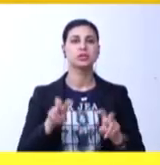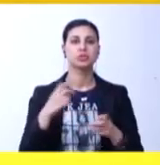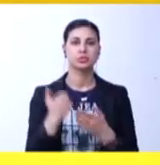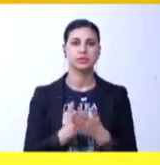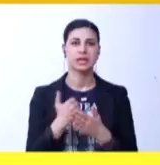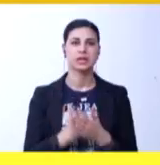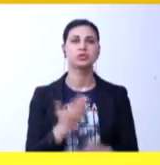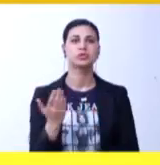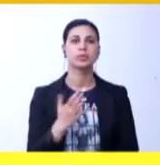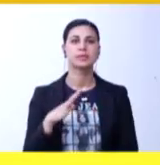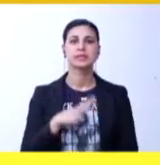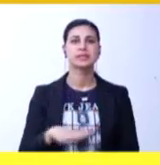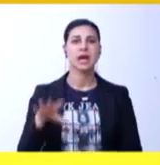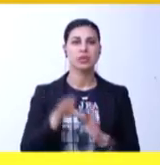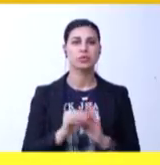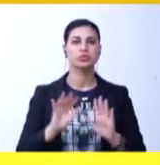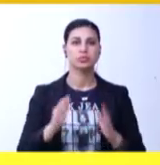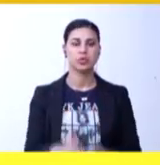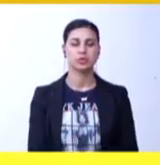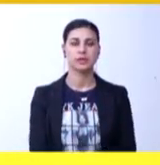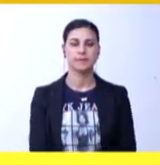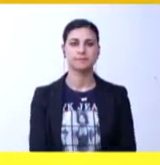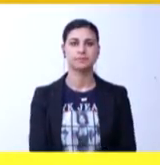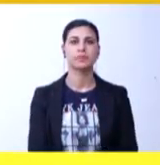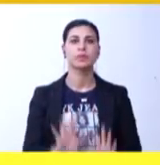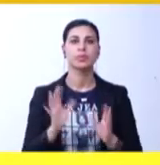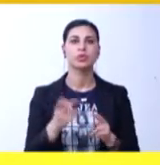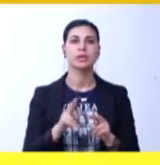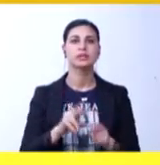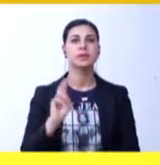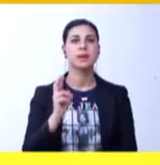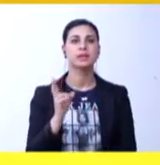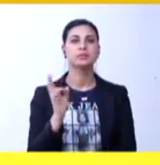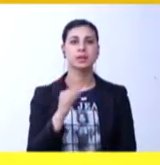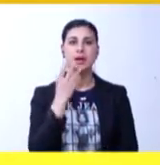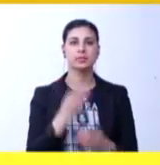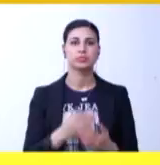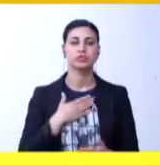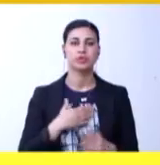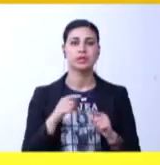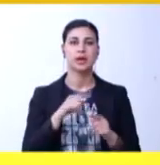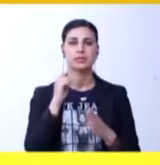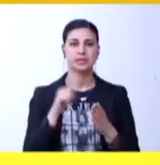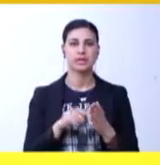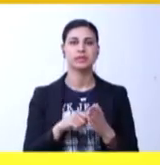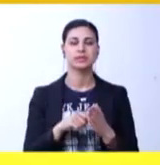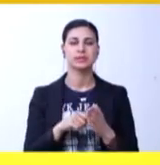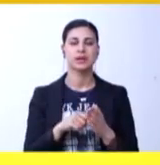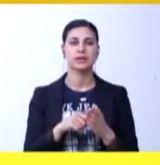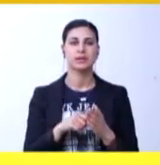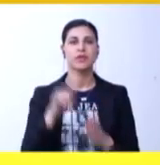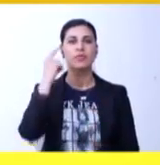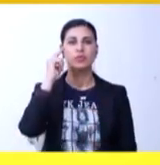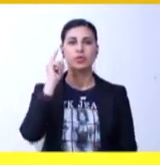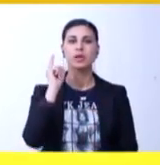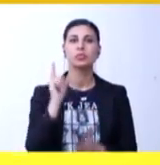სიახლეს, რომელიც საქართველოში მოხდა. მოხდა ეს პარასკევს, მაგრამ ჩვენ ამ საკითხზე ვთვლით,